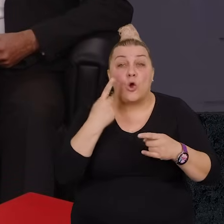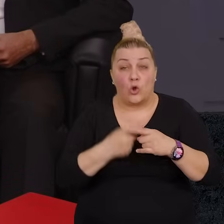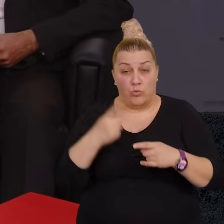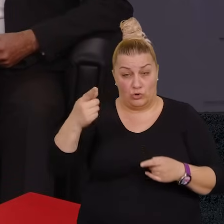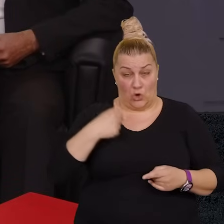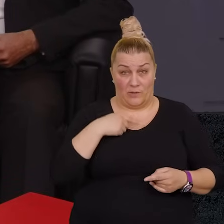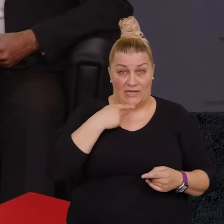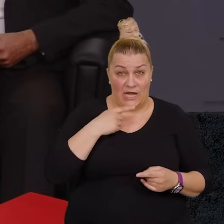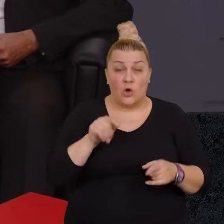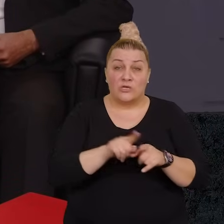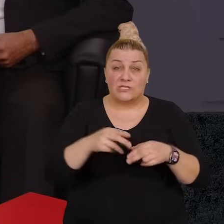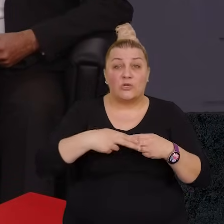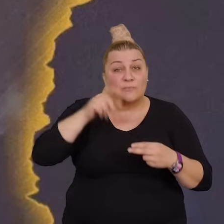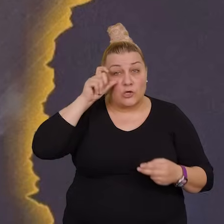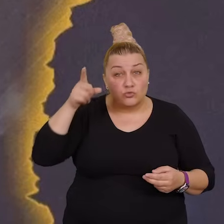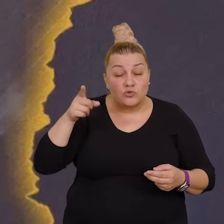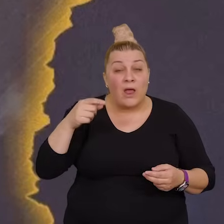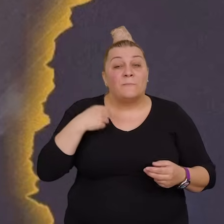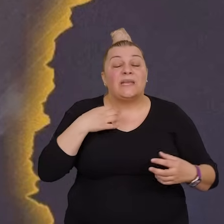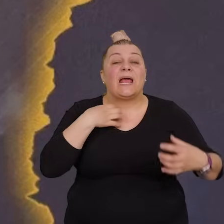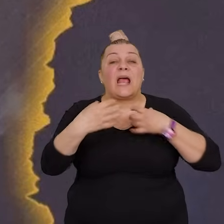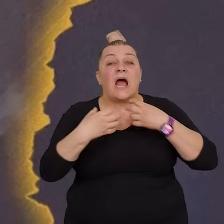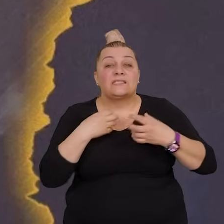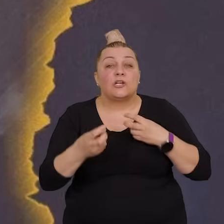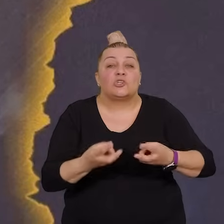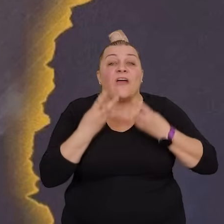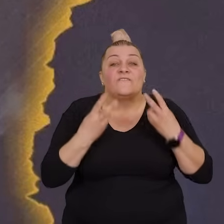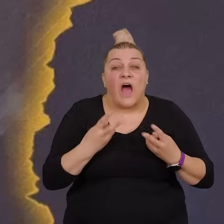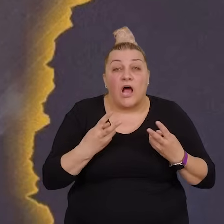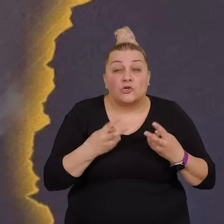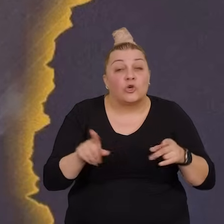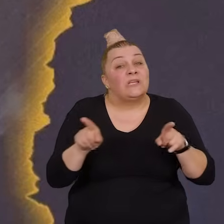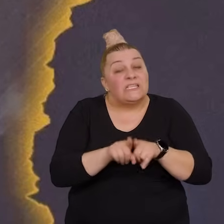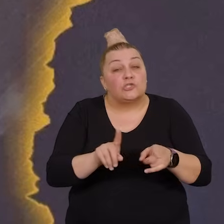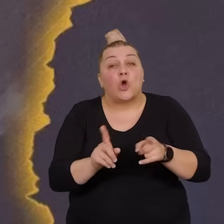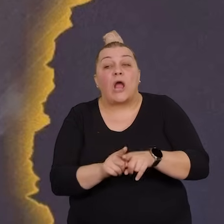i pred predsjednikom Tuđmanom, meni je kazalište jednako važno kao i svaki metak koji mi kupujemo.